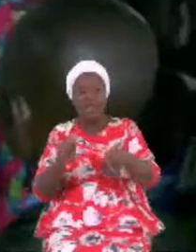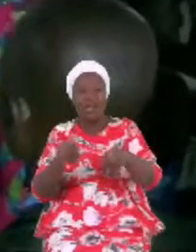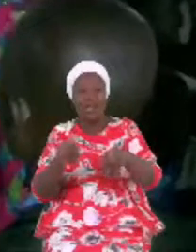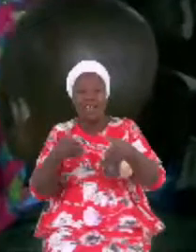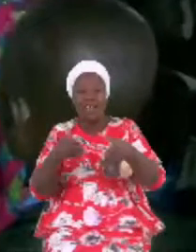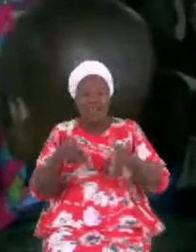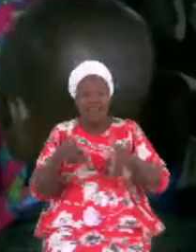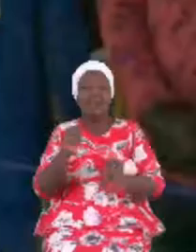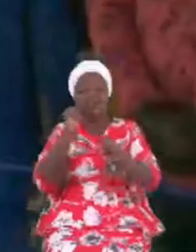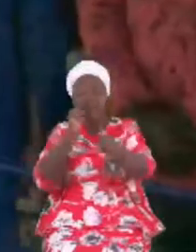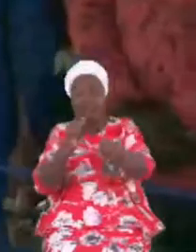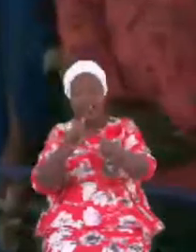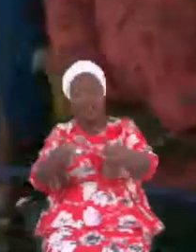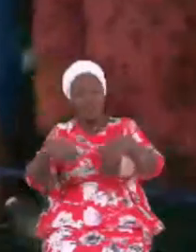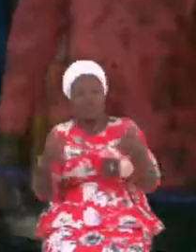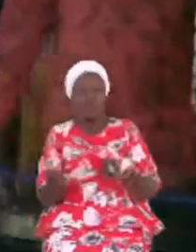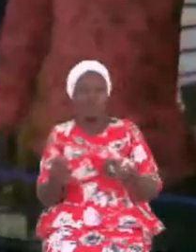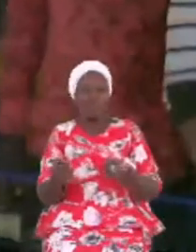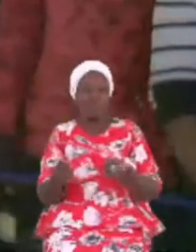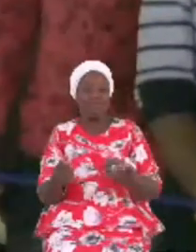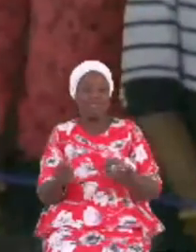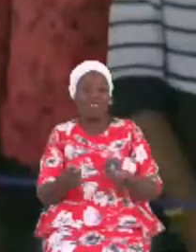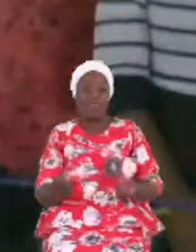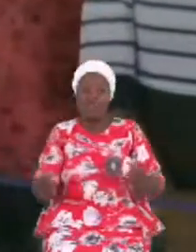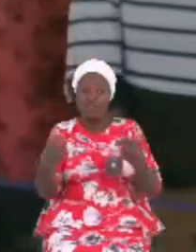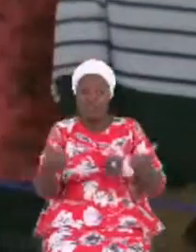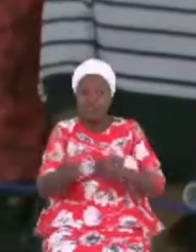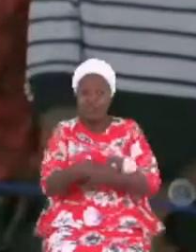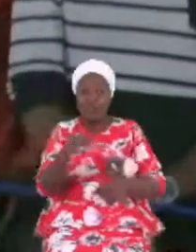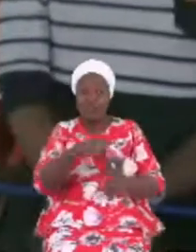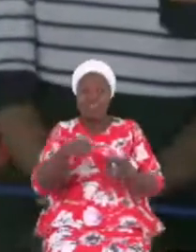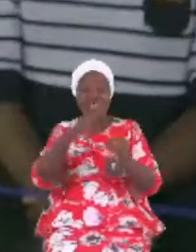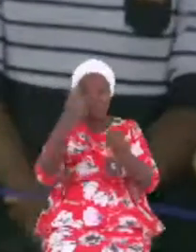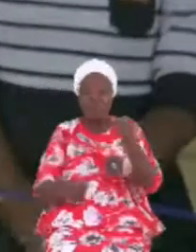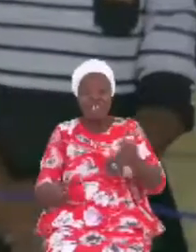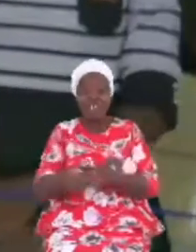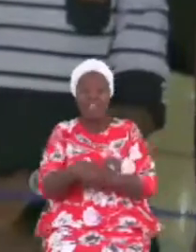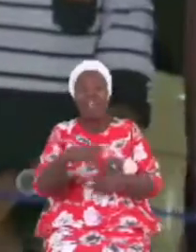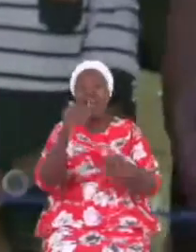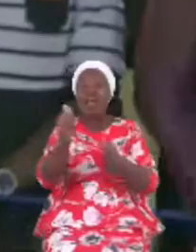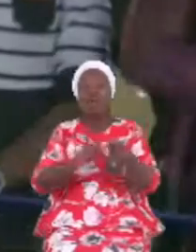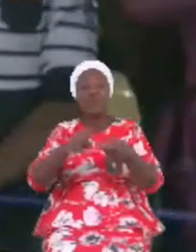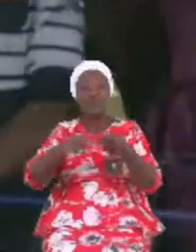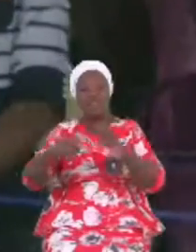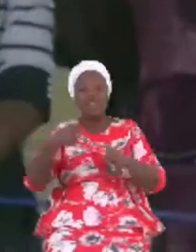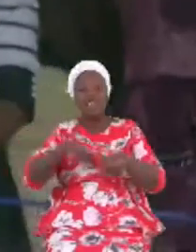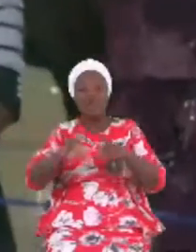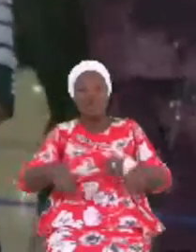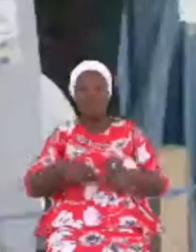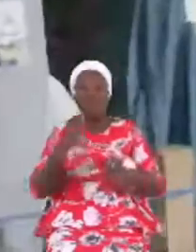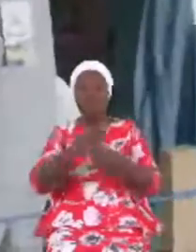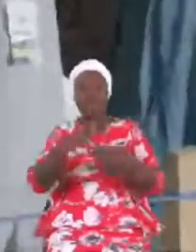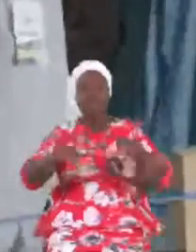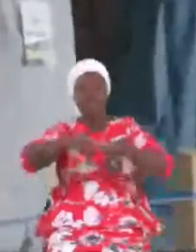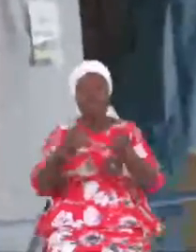Et qu'elle s'en aille. Aujourd'hui, ce dernier jour, toute chaîne de ta vie